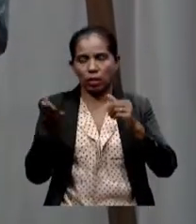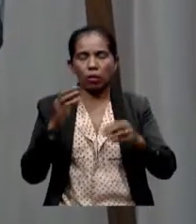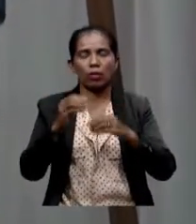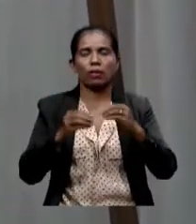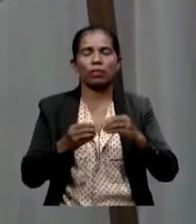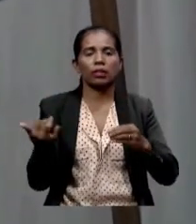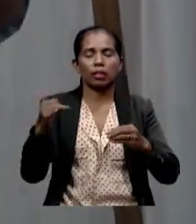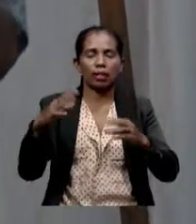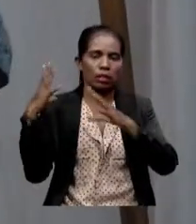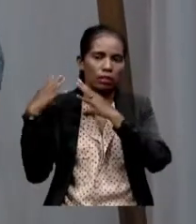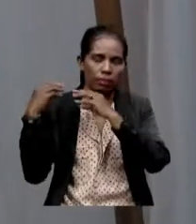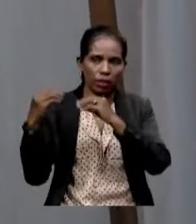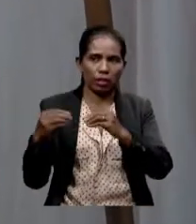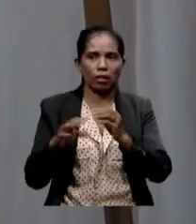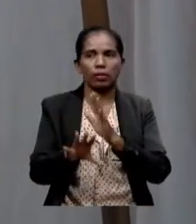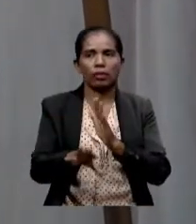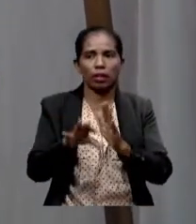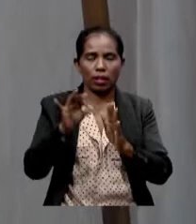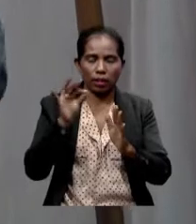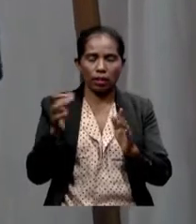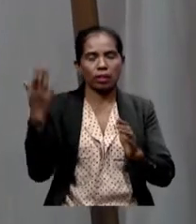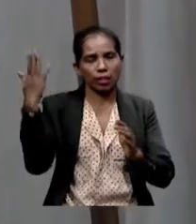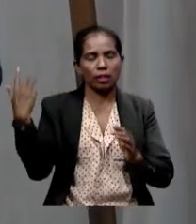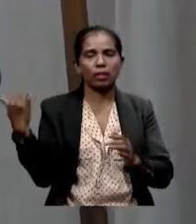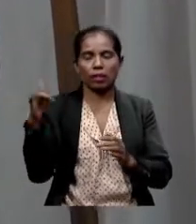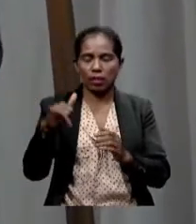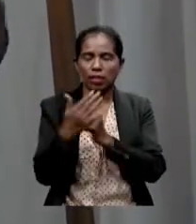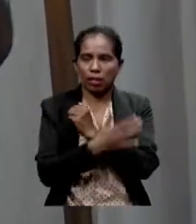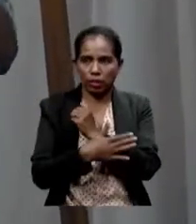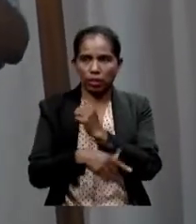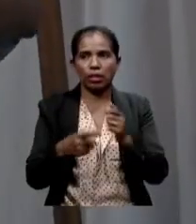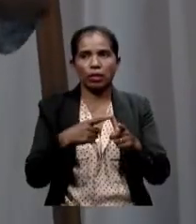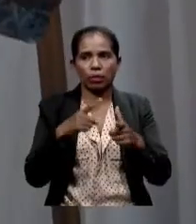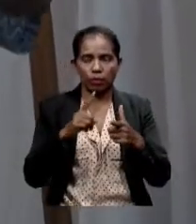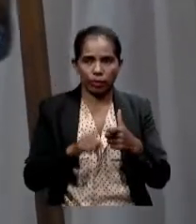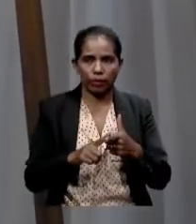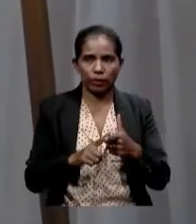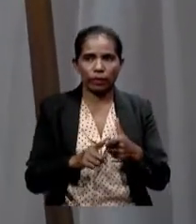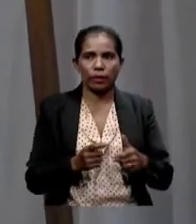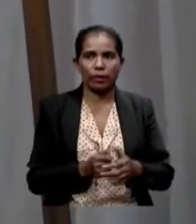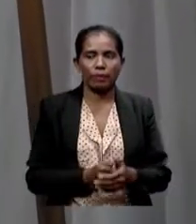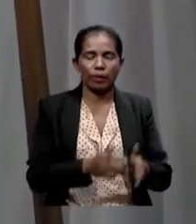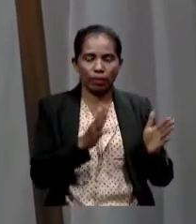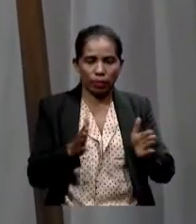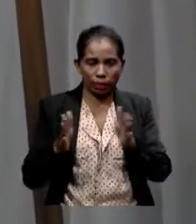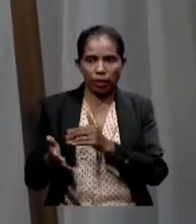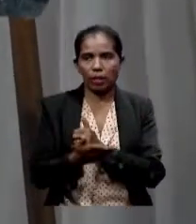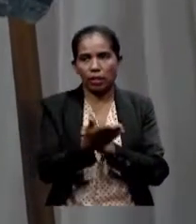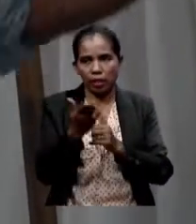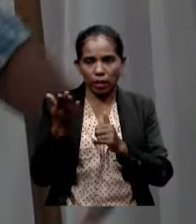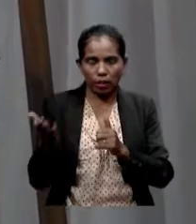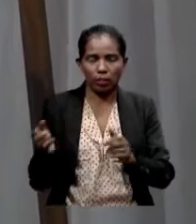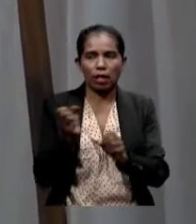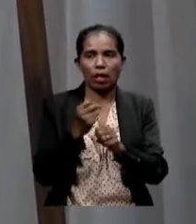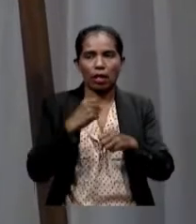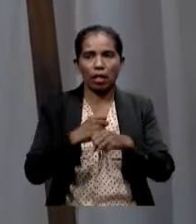nebe terbai sira heta ni hasil nasal. Depois su semeka sira prepara ini ama pa kita bisa ni